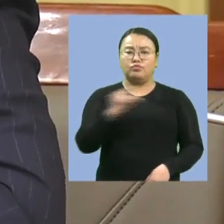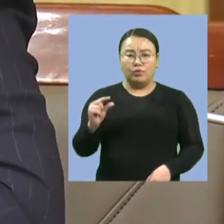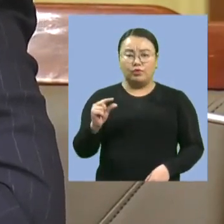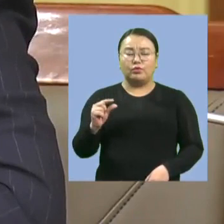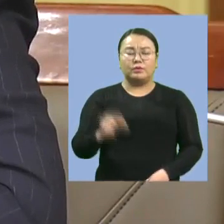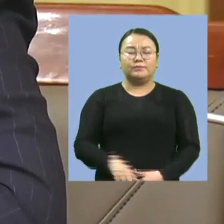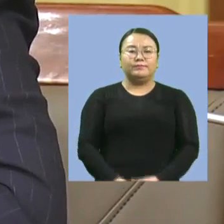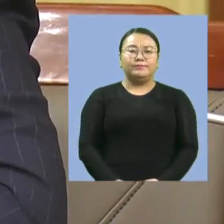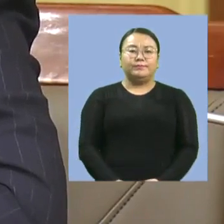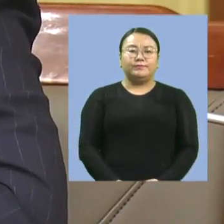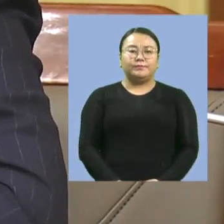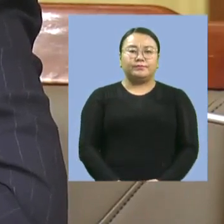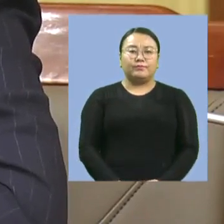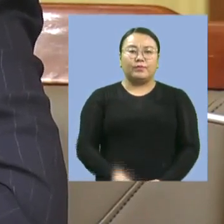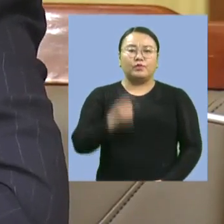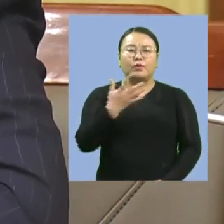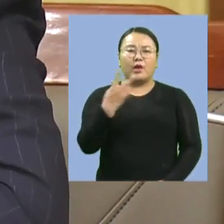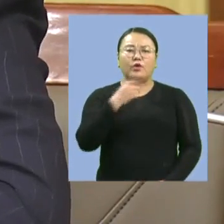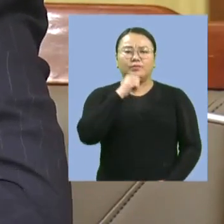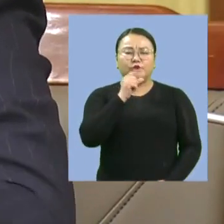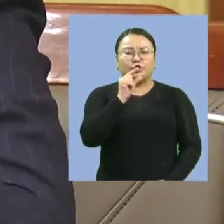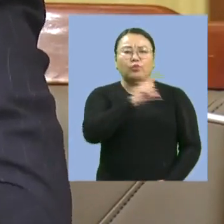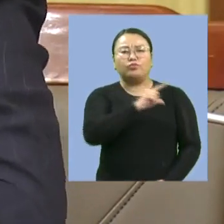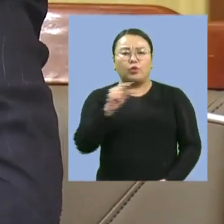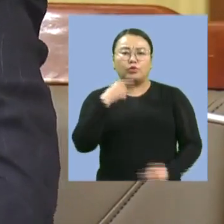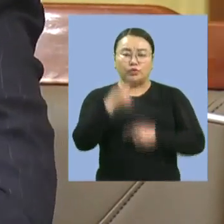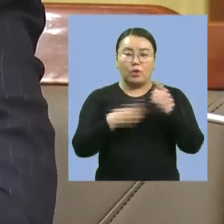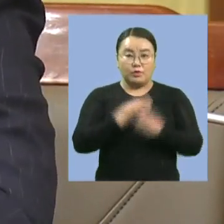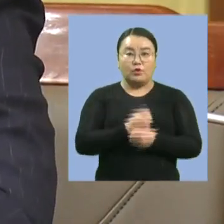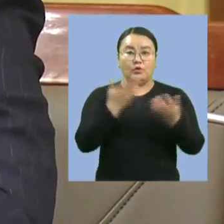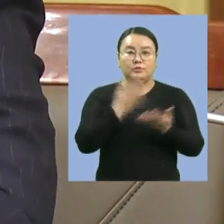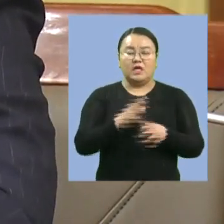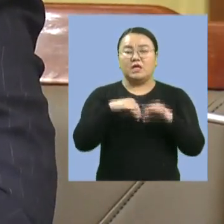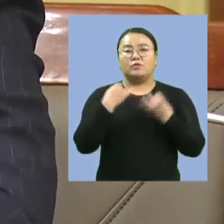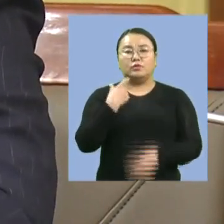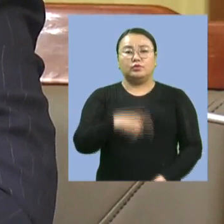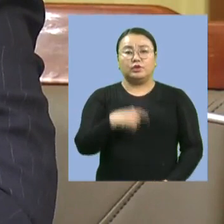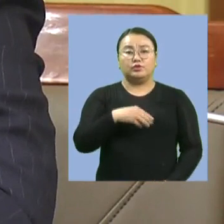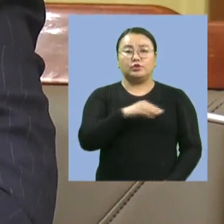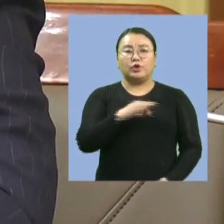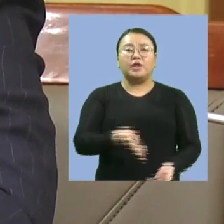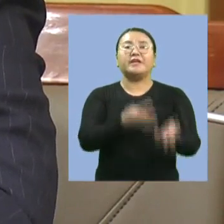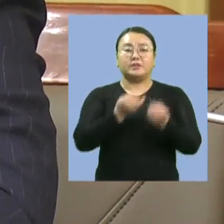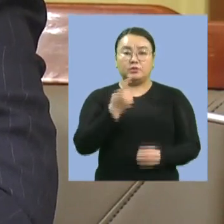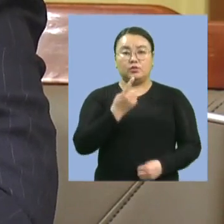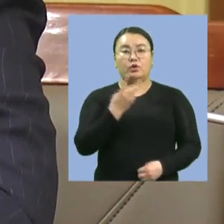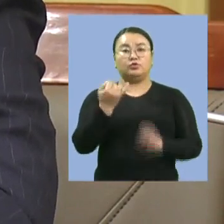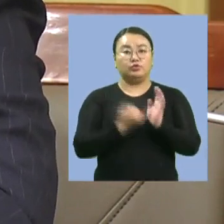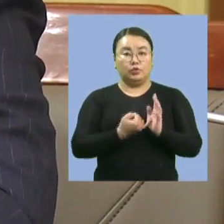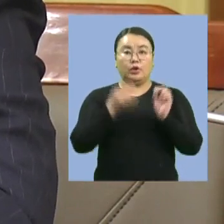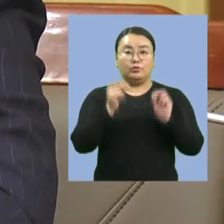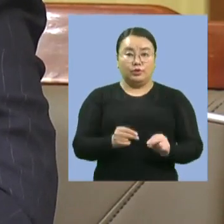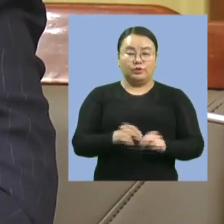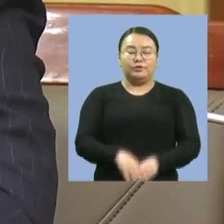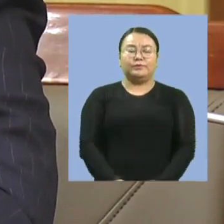тоог бууруулах авч үзэх зүйтэй юм аа гэж одоо ингэж үзэж байгаа. Улсын хурлын гишүүдийн тоог 126 болгоё.